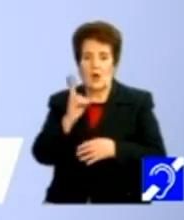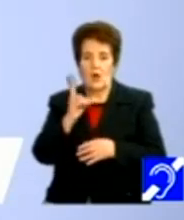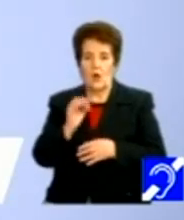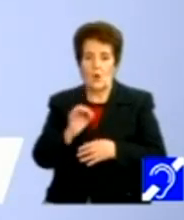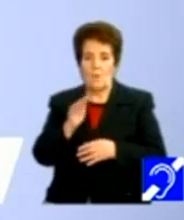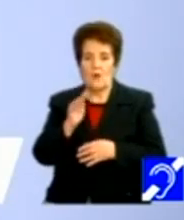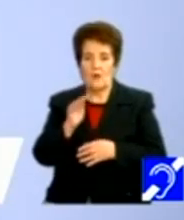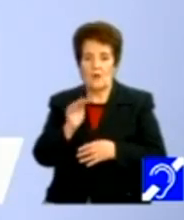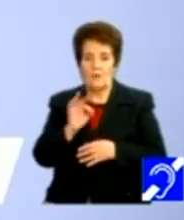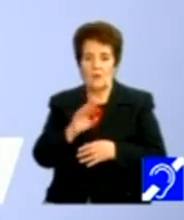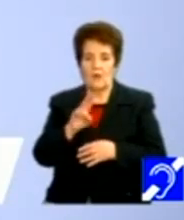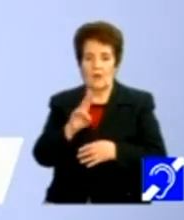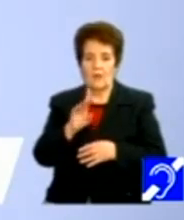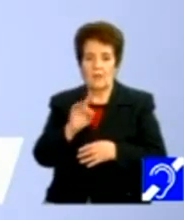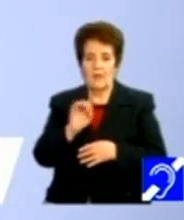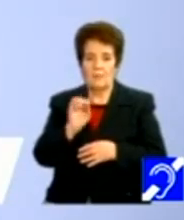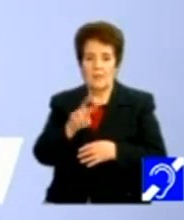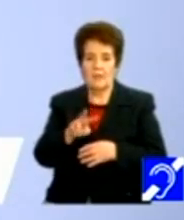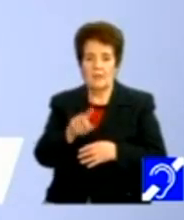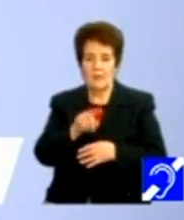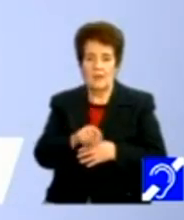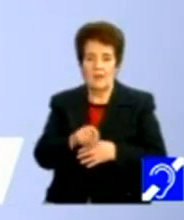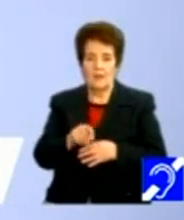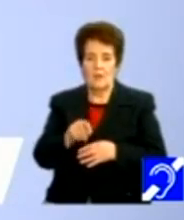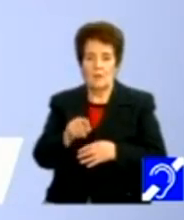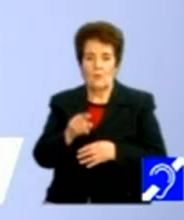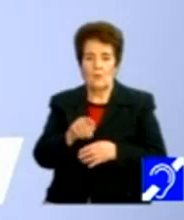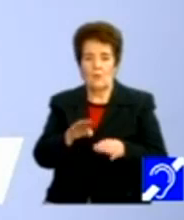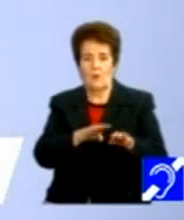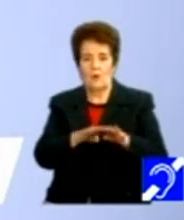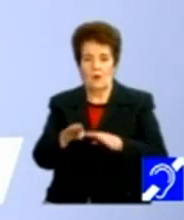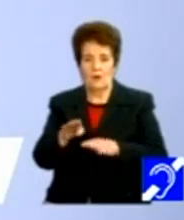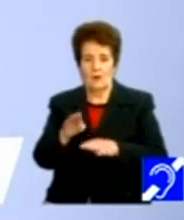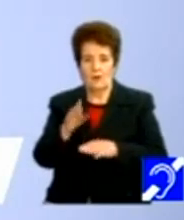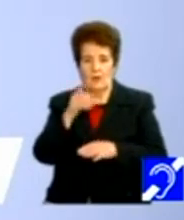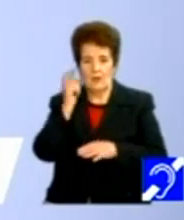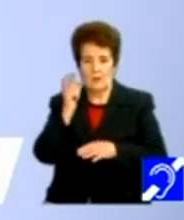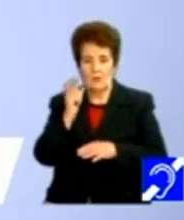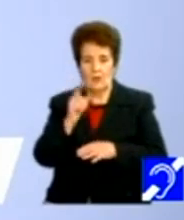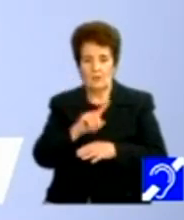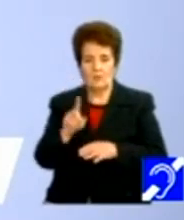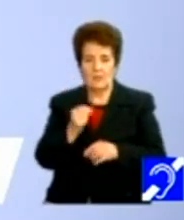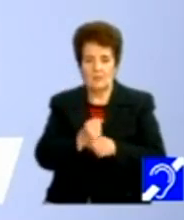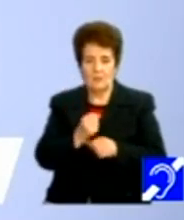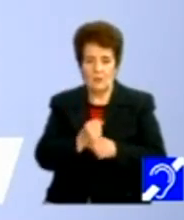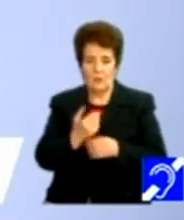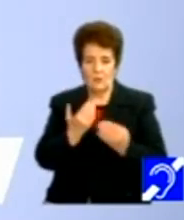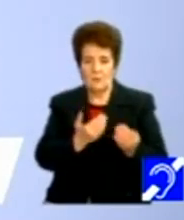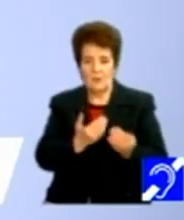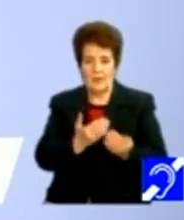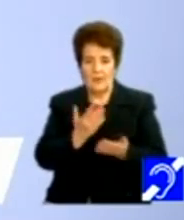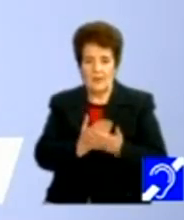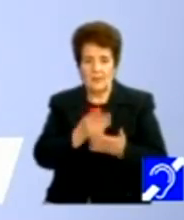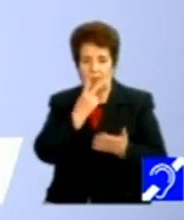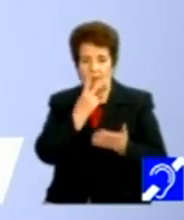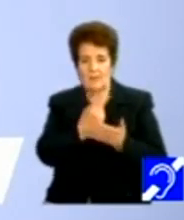Chirtoacă primar. Deci asta am spus, pentru că, într-adevăr, lucrul care le face în comparație cu ce ați nefăcut dumneavoastră, este vizibil,